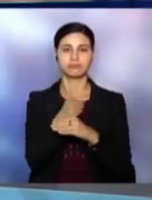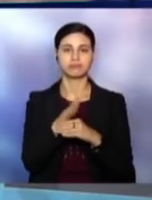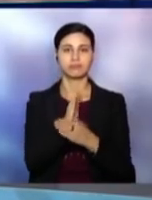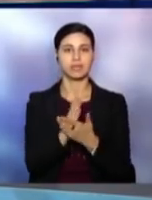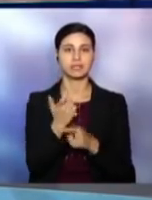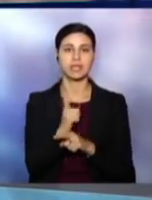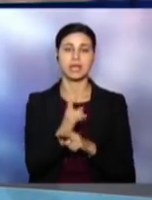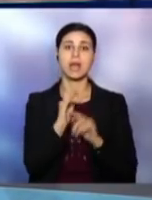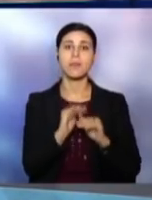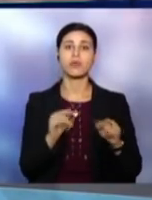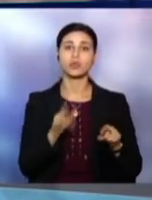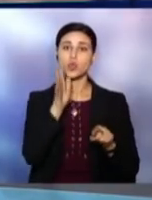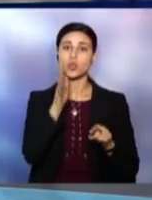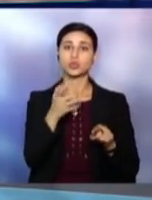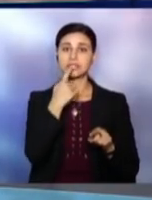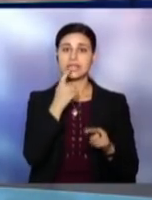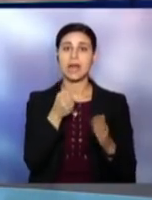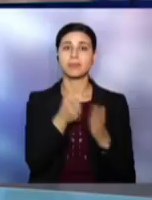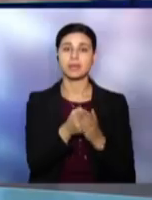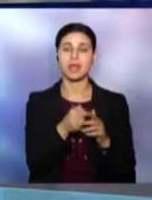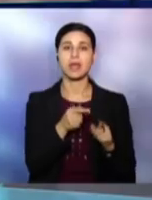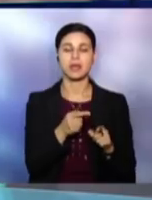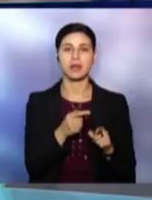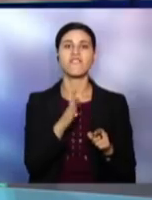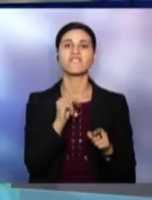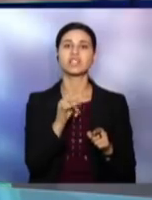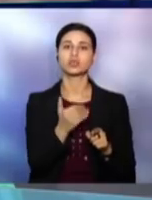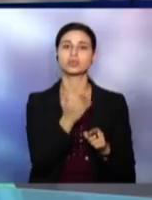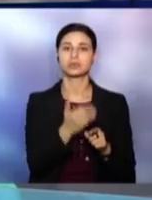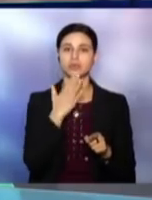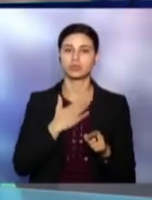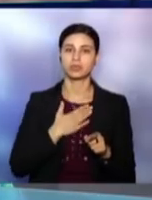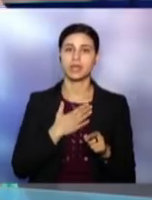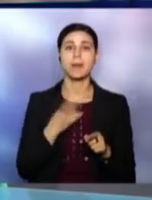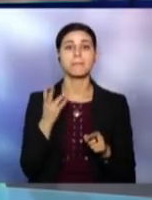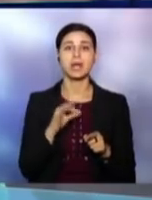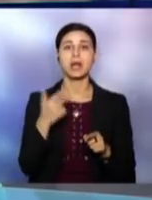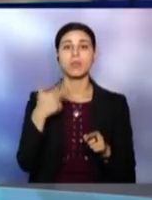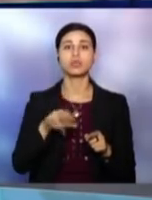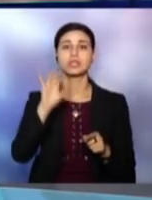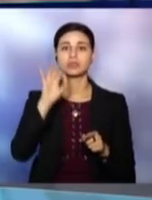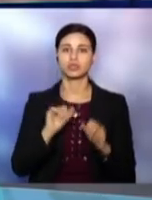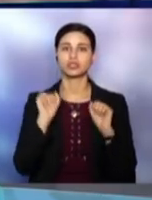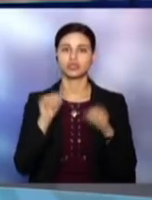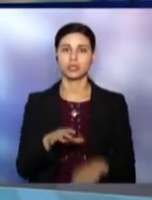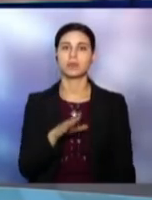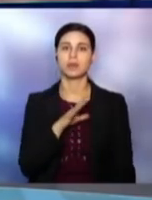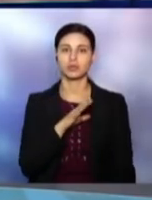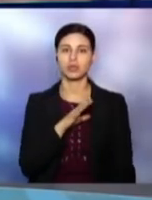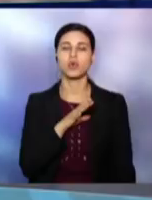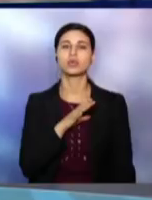უნდა, რომ ბავშვებში 5 წლამდე ასაკში ძირითადად გამომწვევი ისევ ვირუსული ინფექციაა. თუმცა 30% შემთხვევაში ეს არის